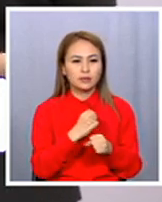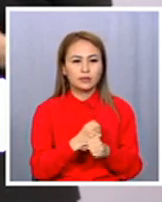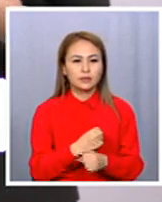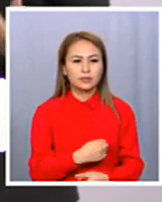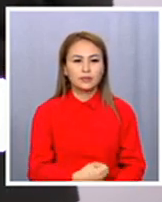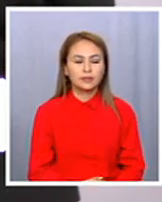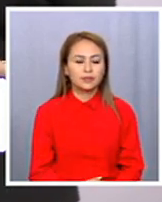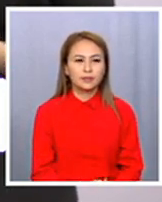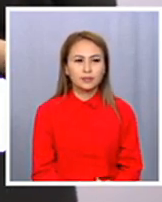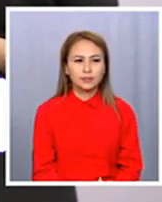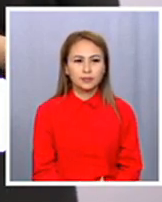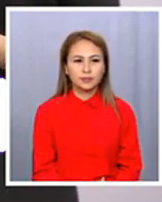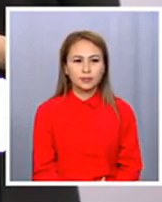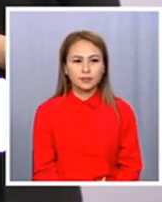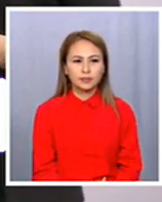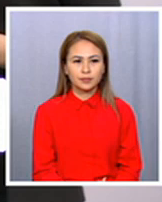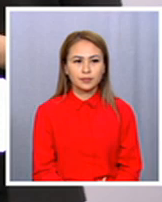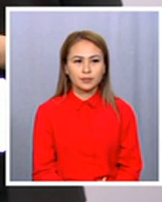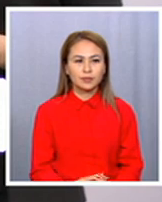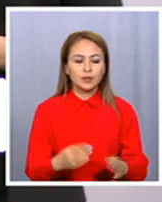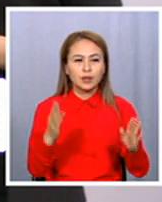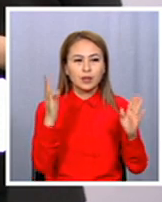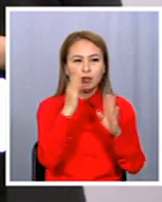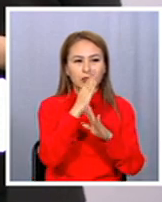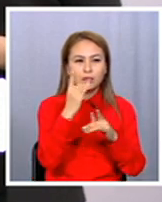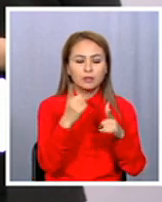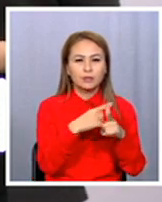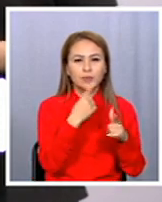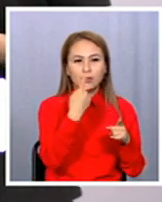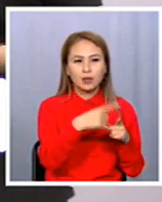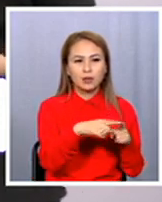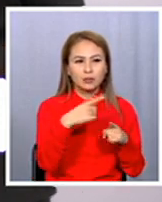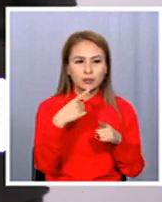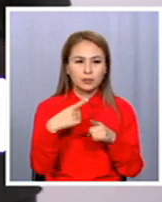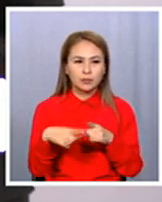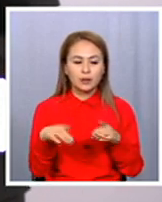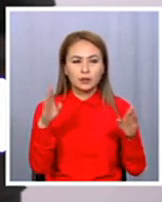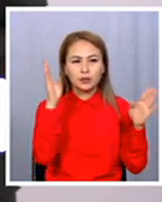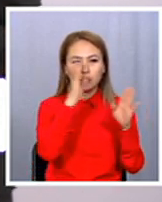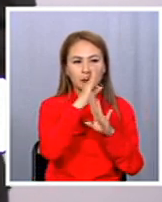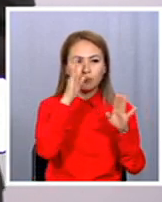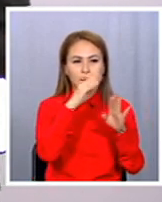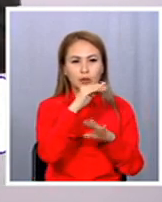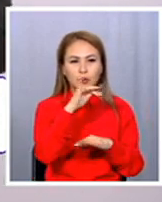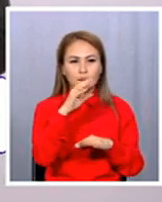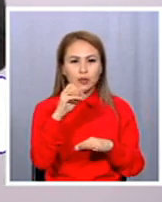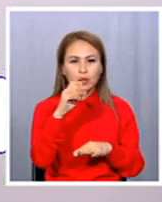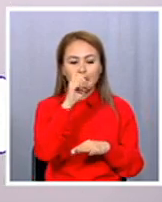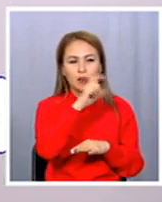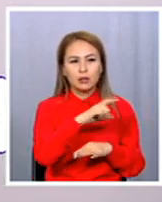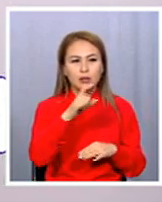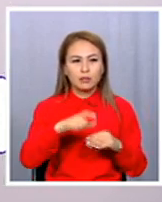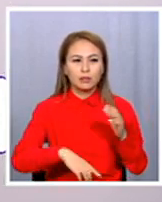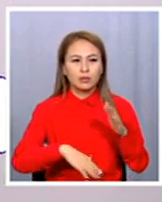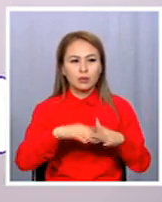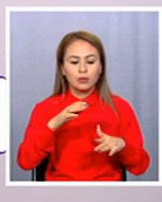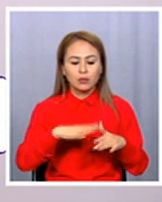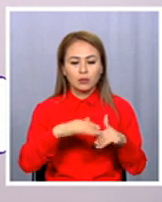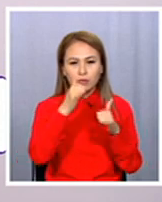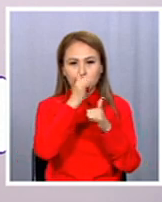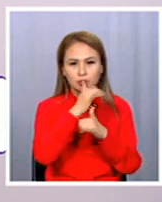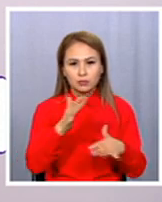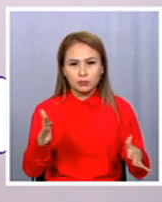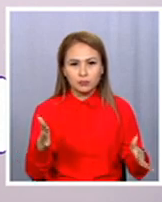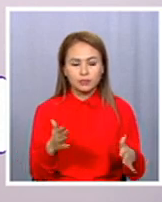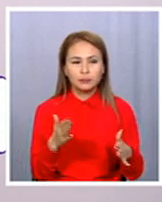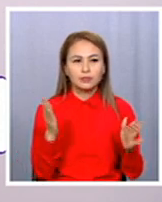Ендіше жасанды жүйе мен табиғи жүйенің айырмашылығы болар. Табиғи жүйеде адамның қолы тимейтін болса, яғни